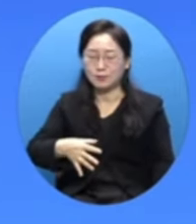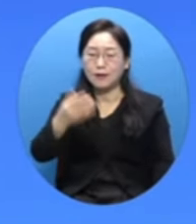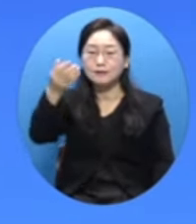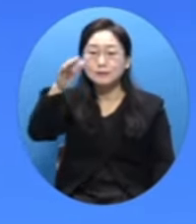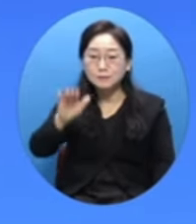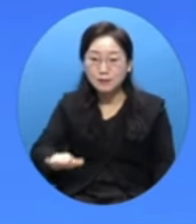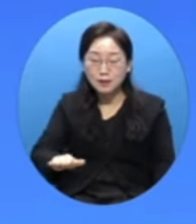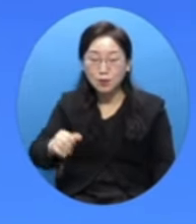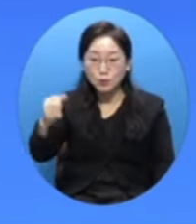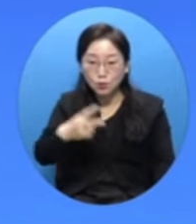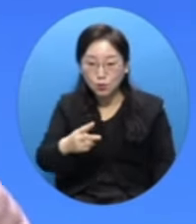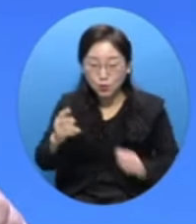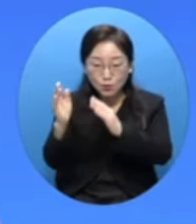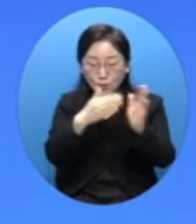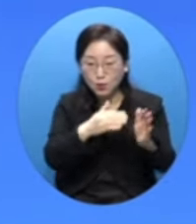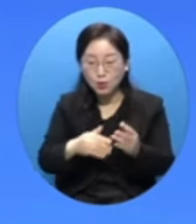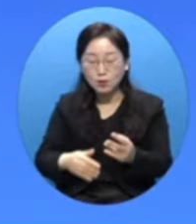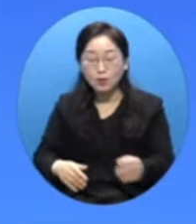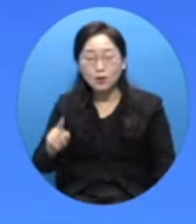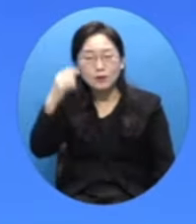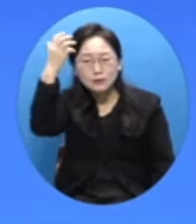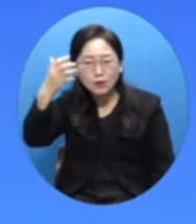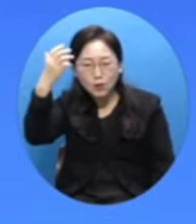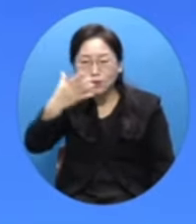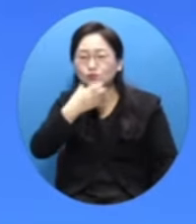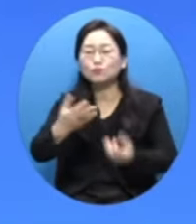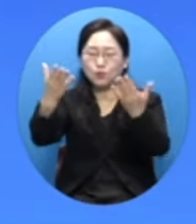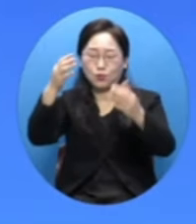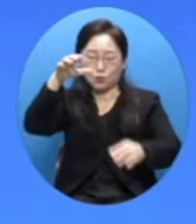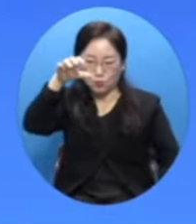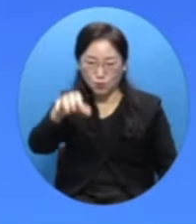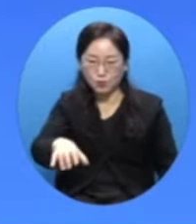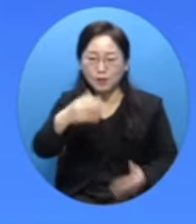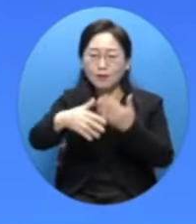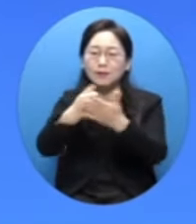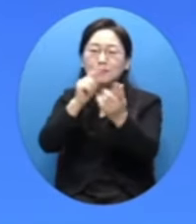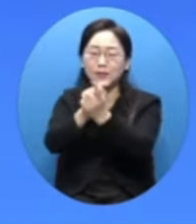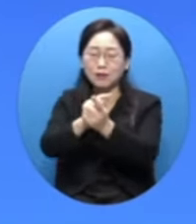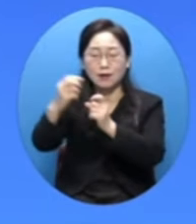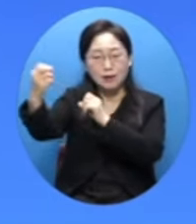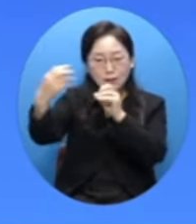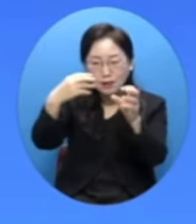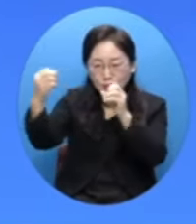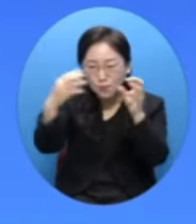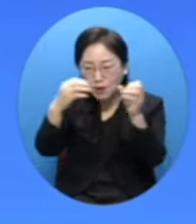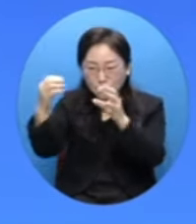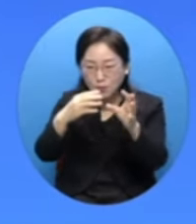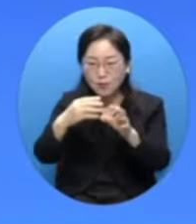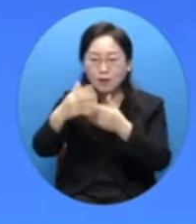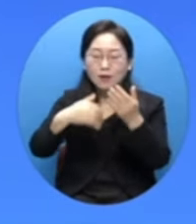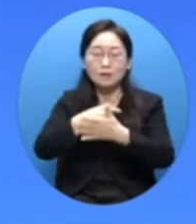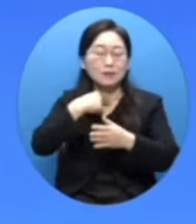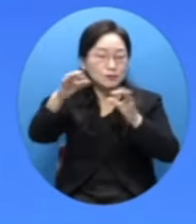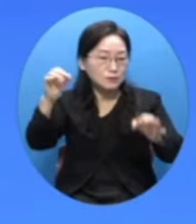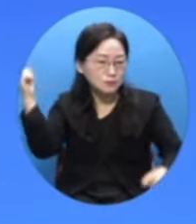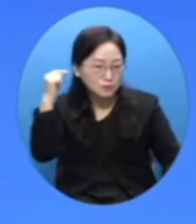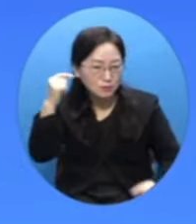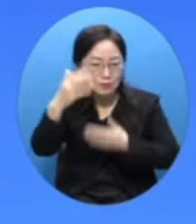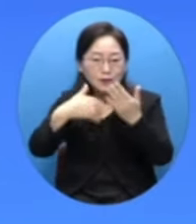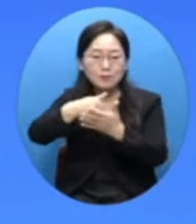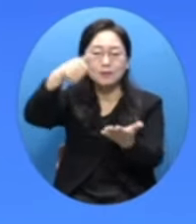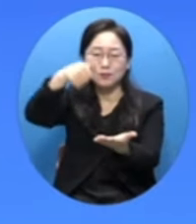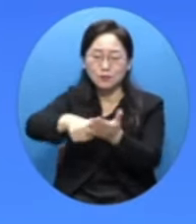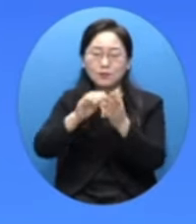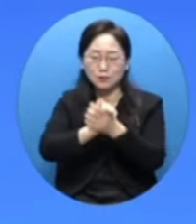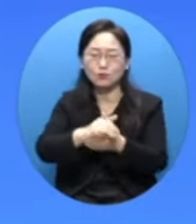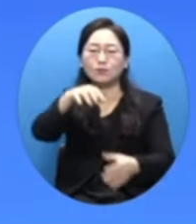동시에 영적으로는 축복의 자리입니다. 하나님을 만나는 자리입니다. 하나님과 대화하고 하나님의 음성을 듣고 하나님께 엎드려 기도하는 자리인